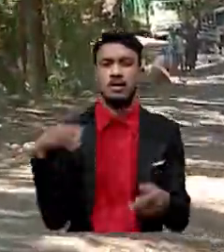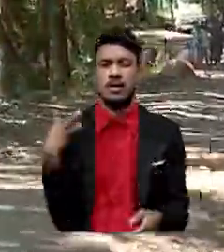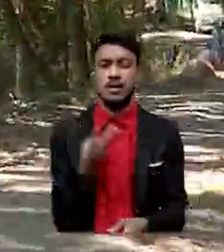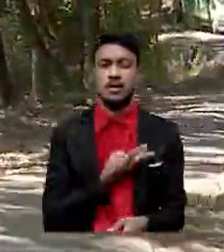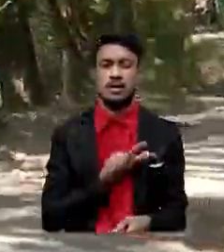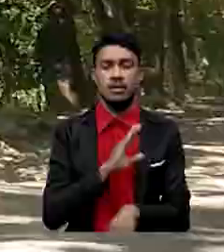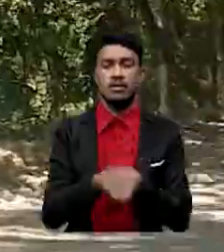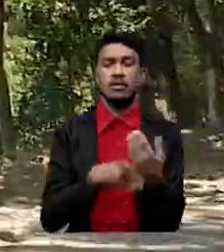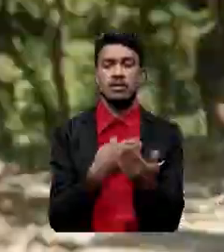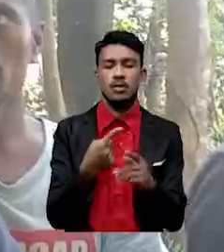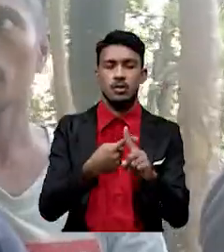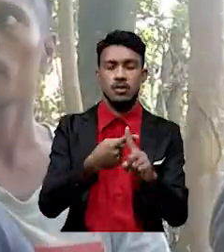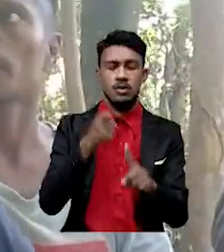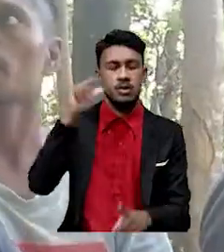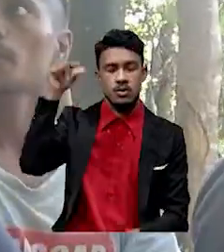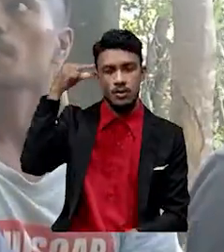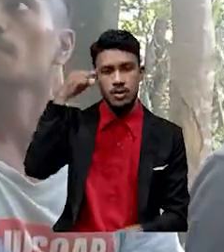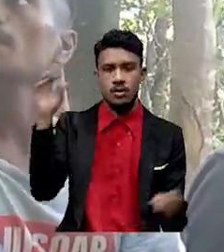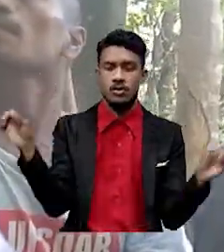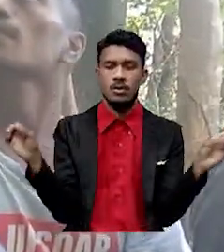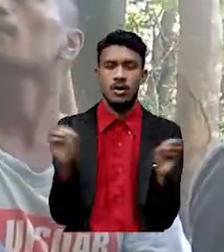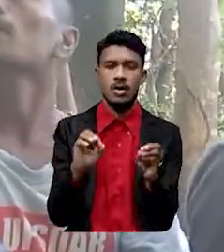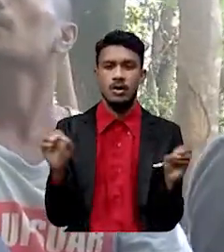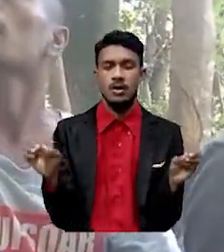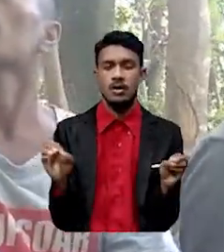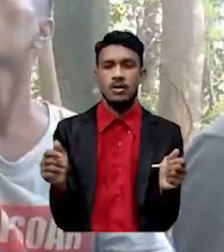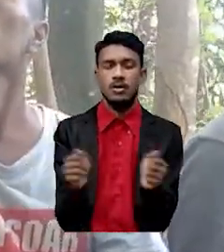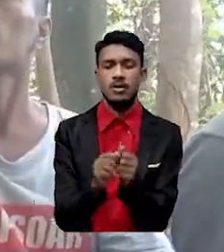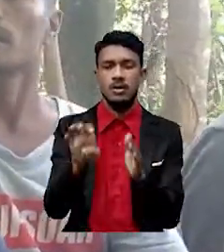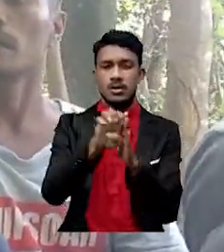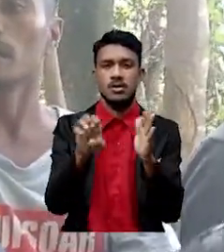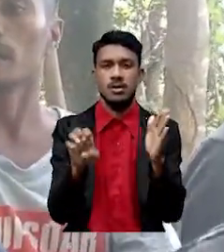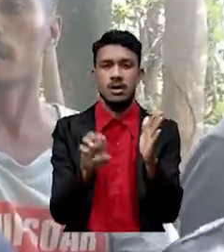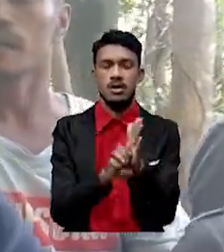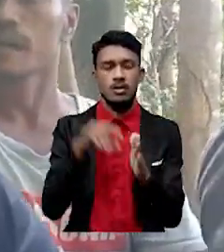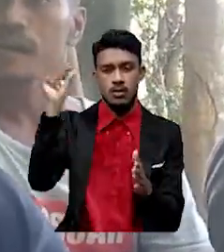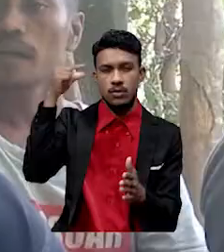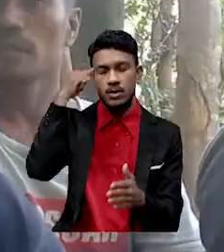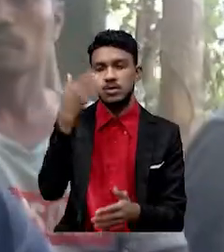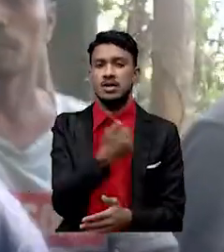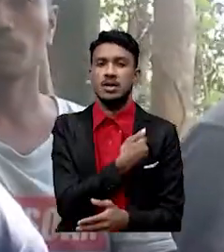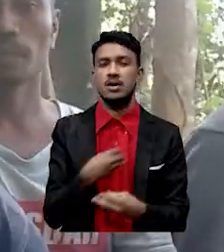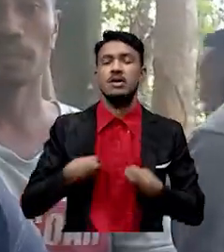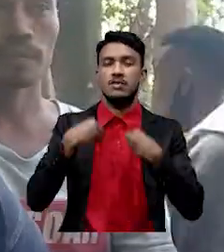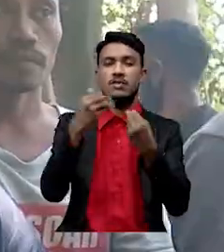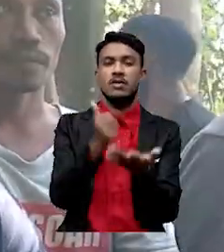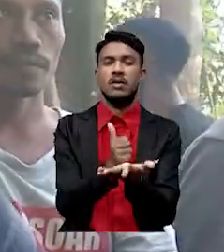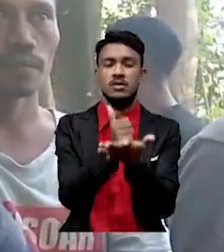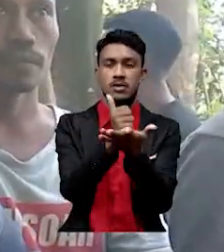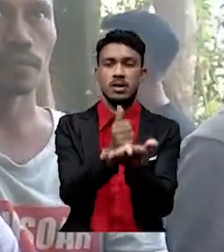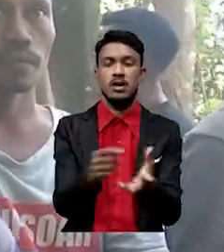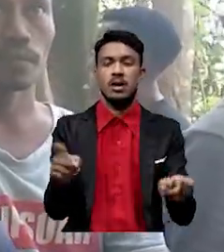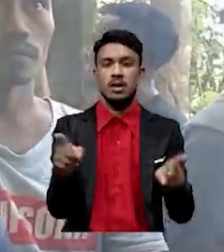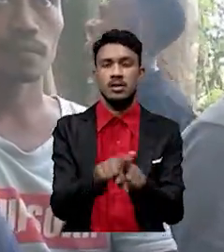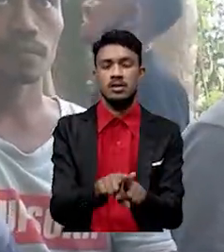ia osi gubernur lah. Mai si gubernur si ister itu ni staru gubernur sidak ku apoi rumah. Ansa ia